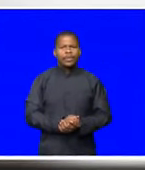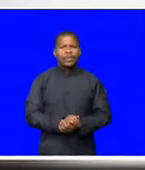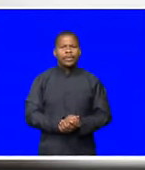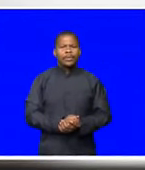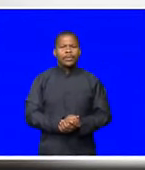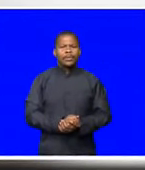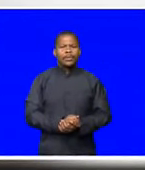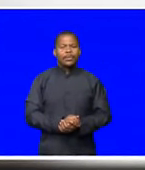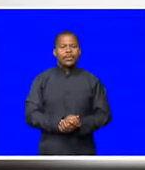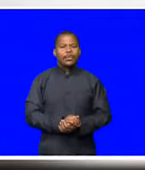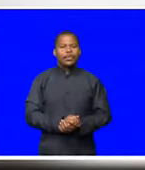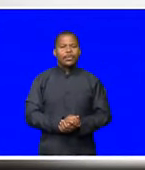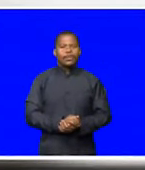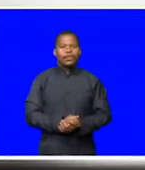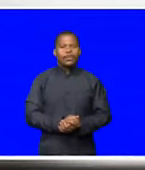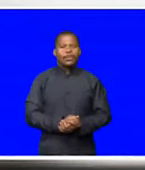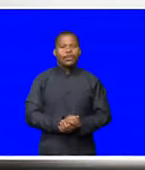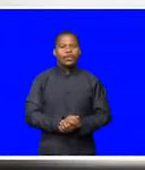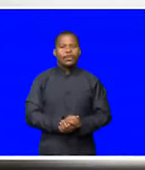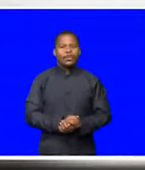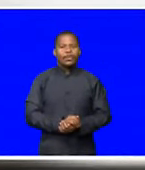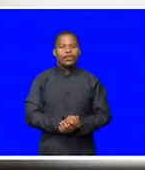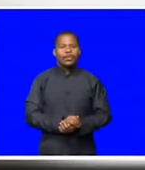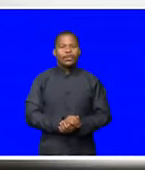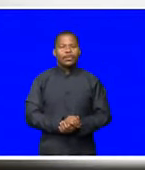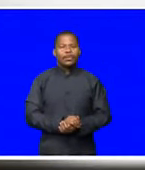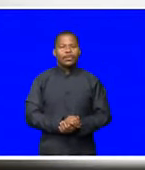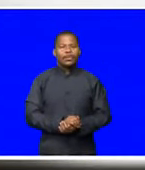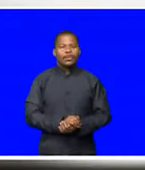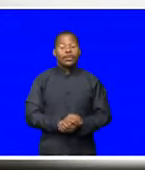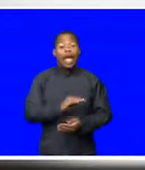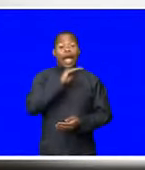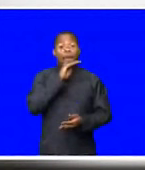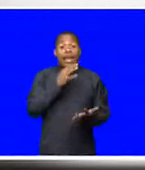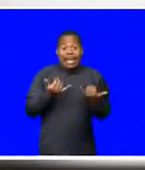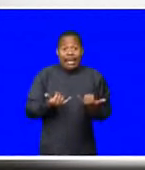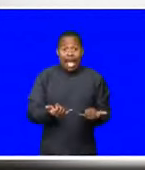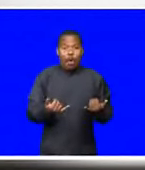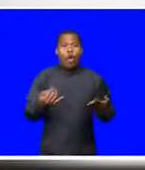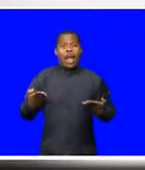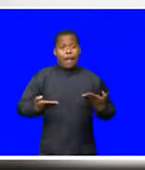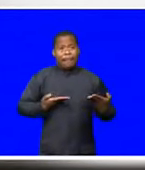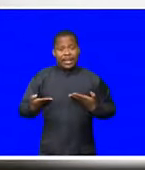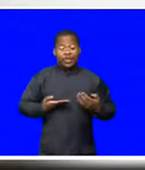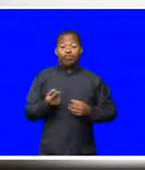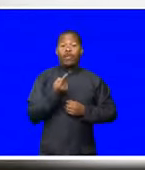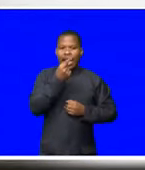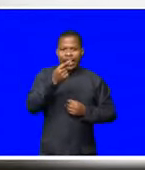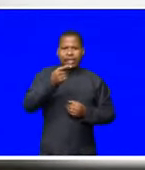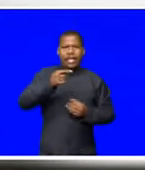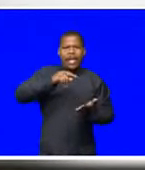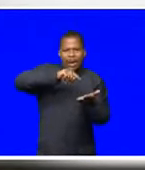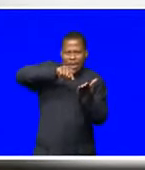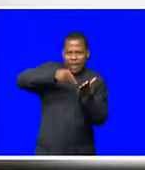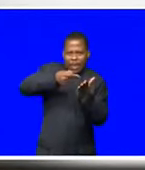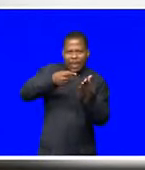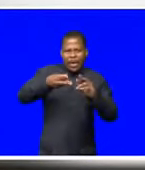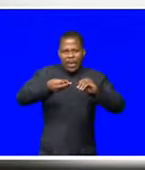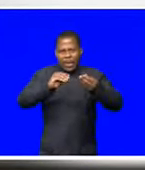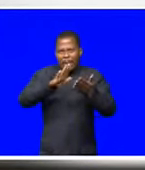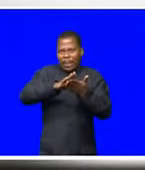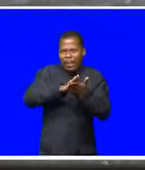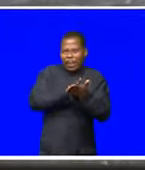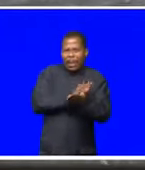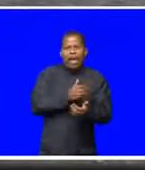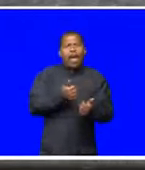bayimbe ivolunteer kusho ukuthini lokho sowendile sohambile awu upheshile kwavuleka lokunye sekufanele manje lo lokuvulekile